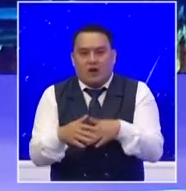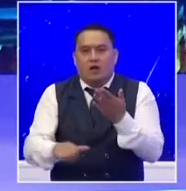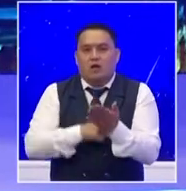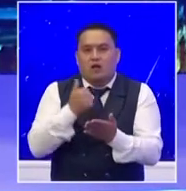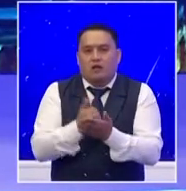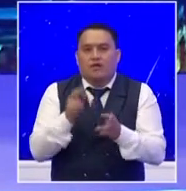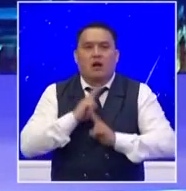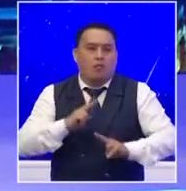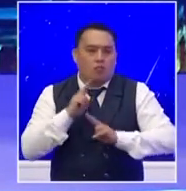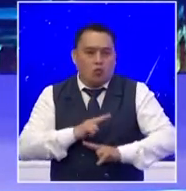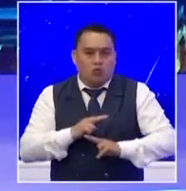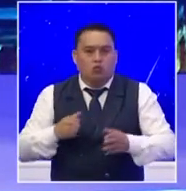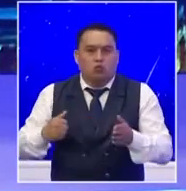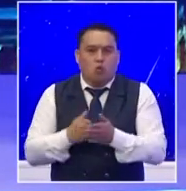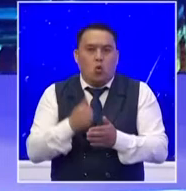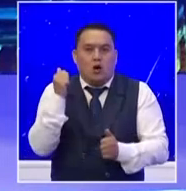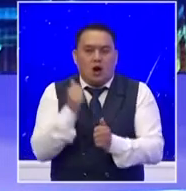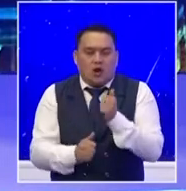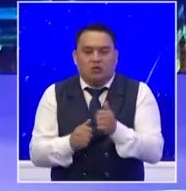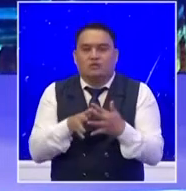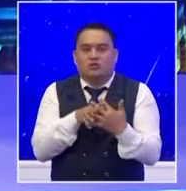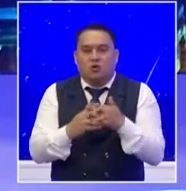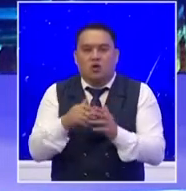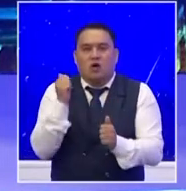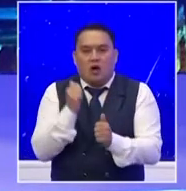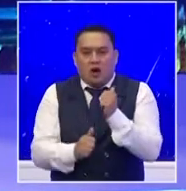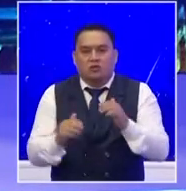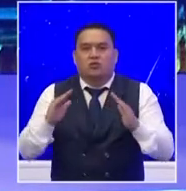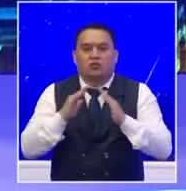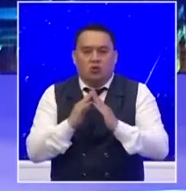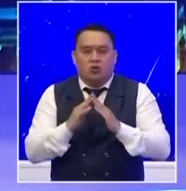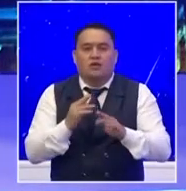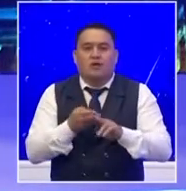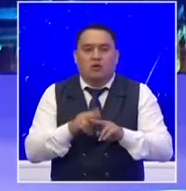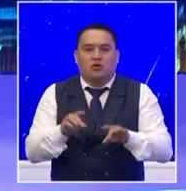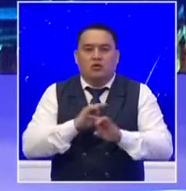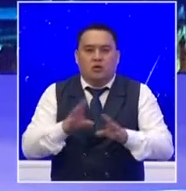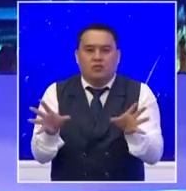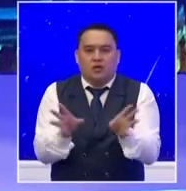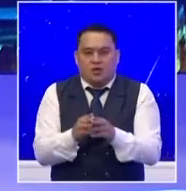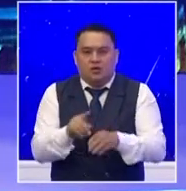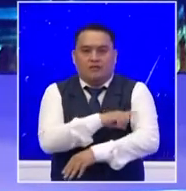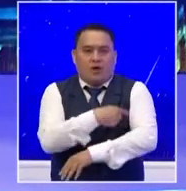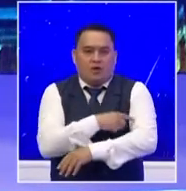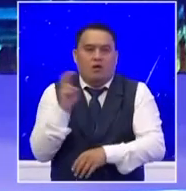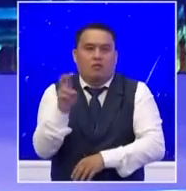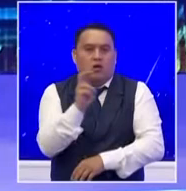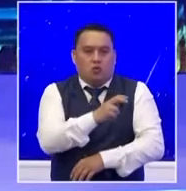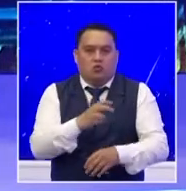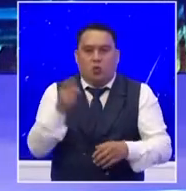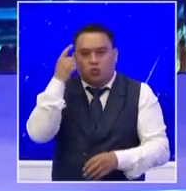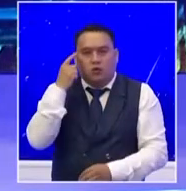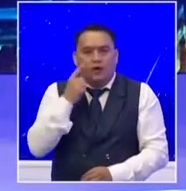главное в этой работе – доехать до каждого отгона, зайти в каждое подворье. Мой коллега Азат Жумаханов вместе с ветврачами объехал